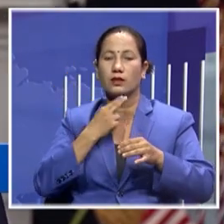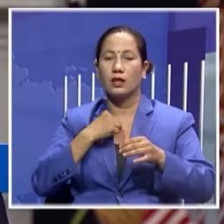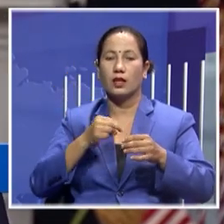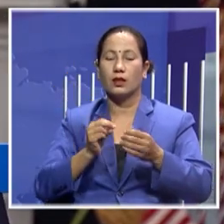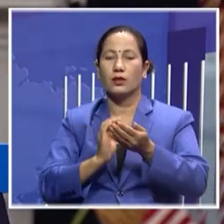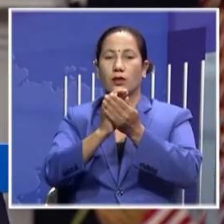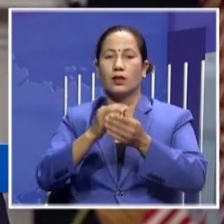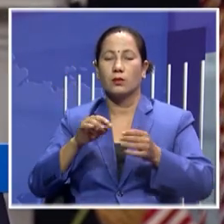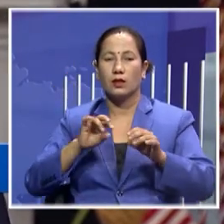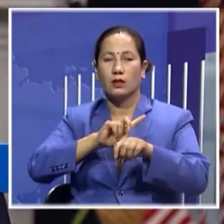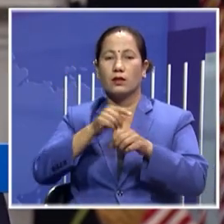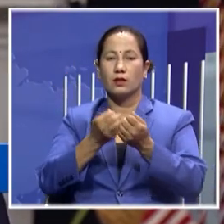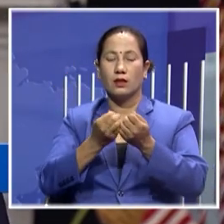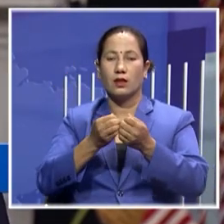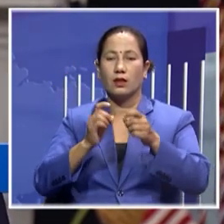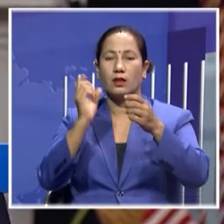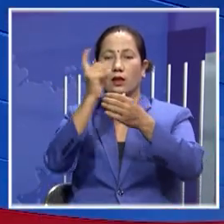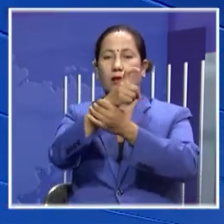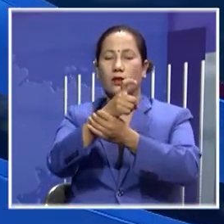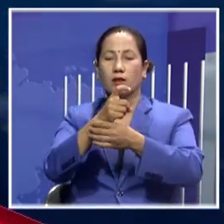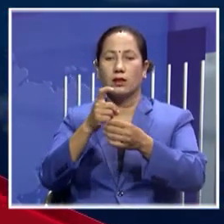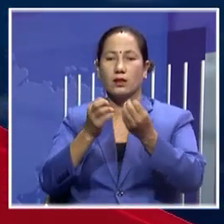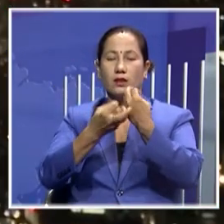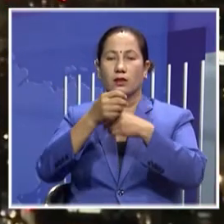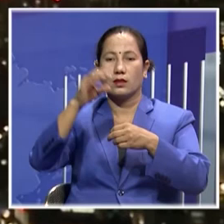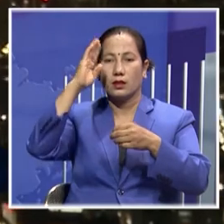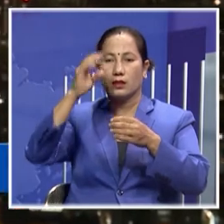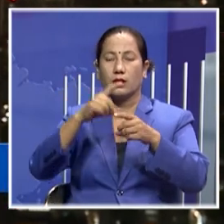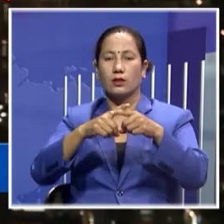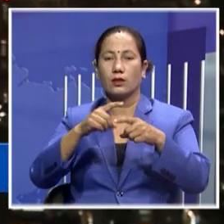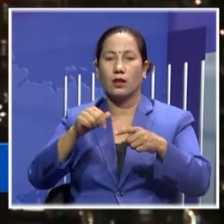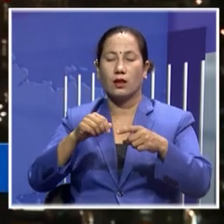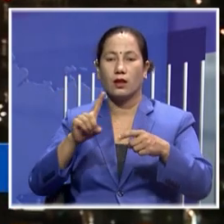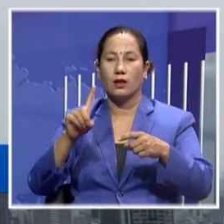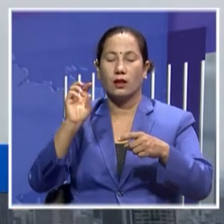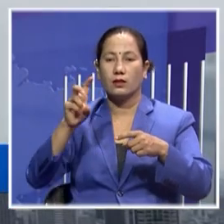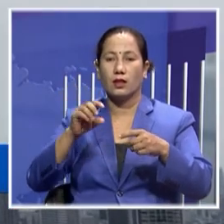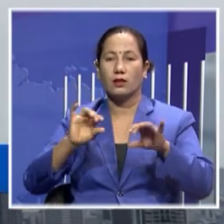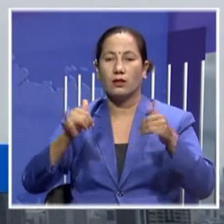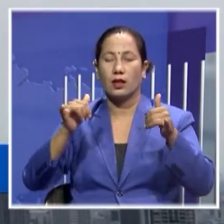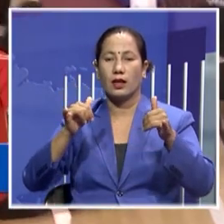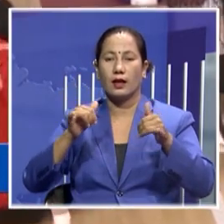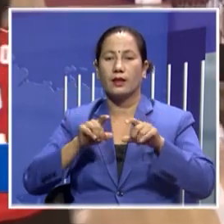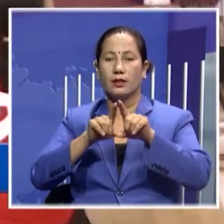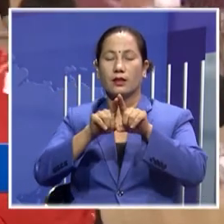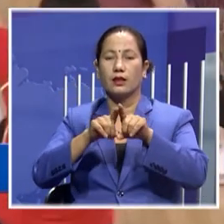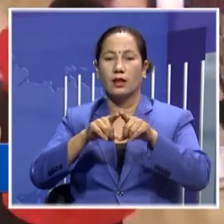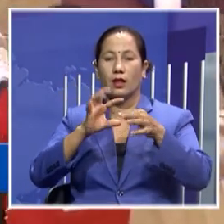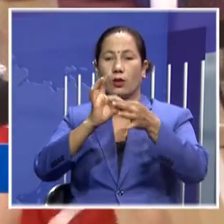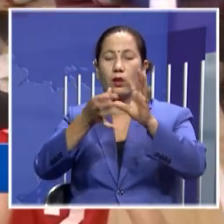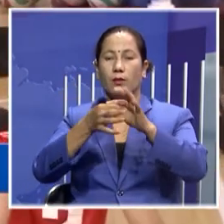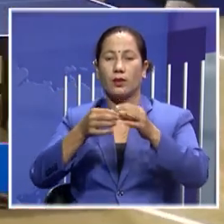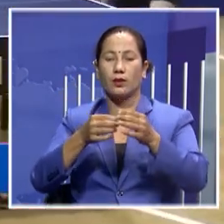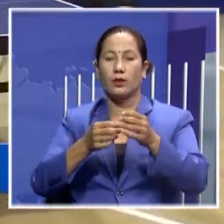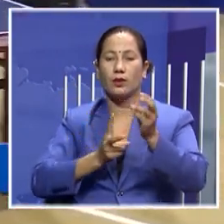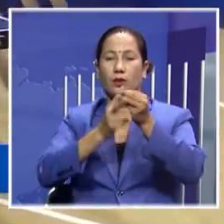नहुने। G7मा आबद्ध देशका नेताहरूको जोड। र हजारौँ खेलाडी र आकर्षक आतिशबाजीसँगै टोकियो पाराओलम्पिकको